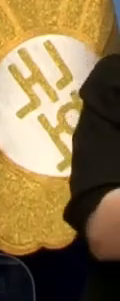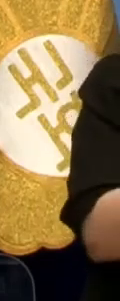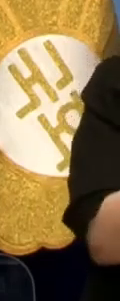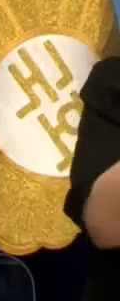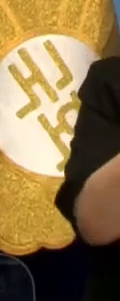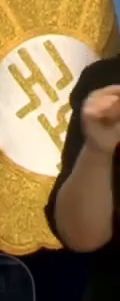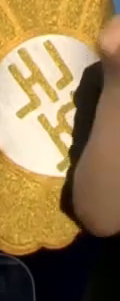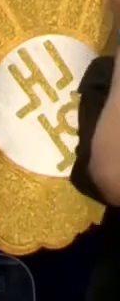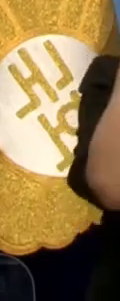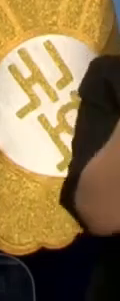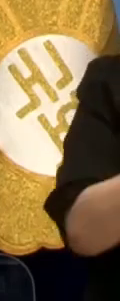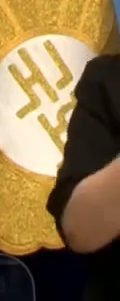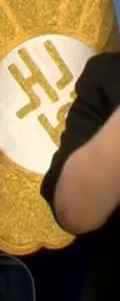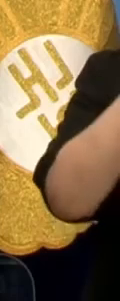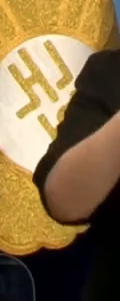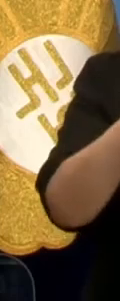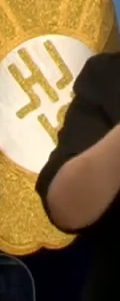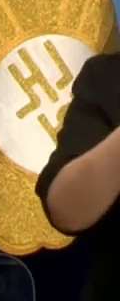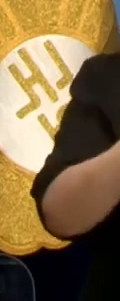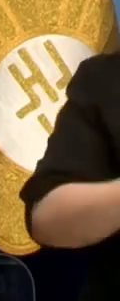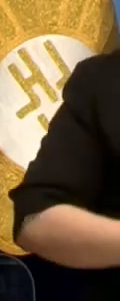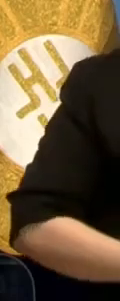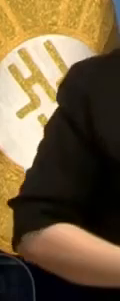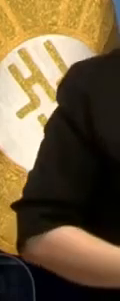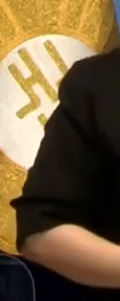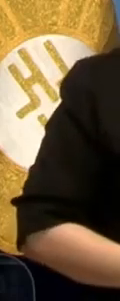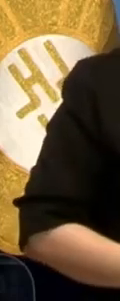부분적 기본소득 형태가 되겠습니다.